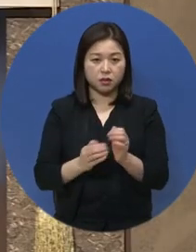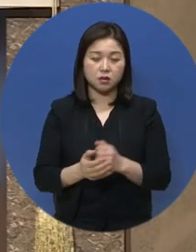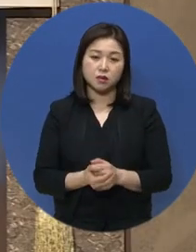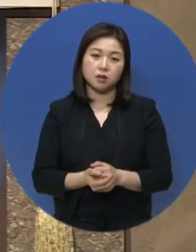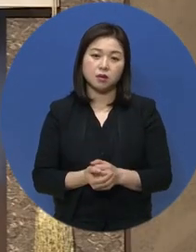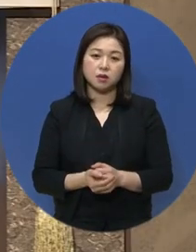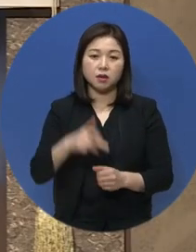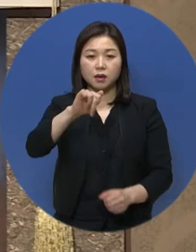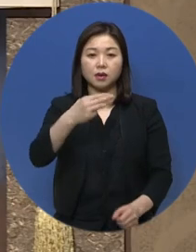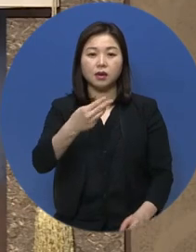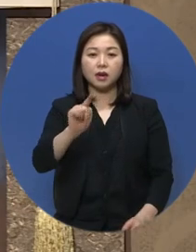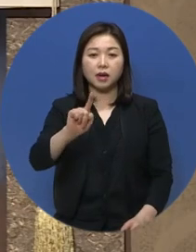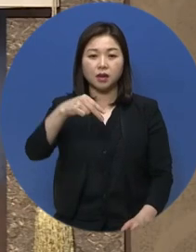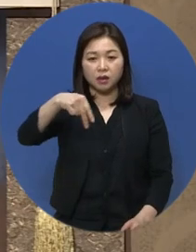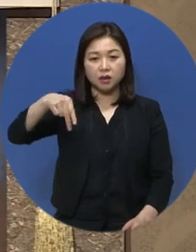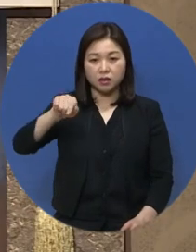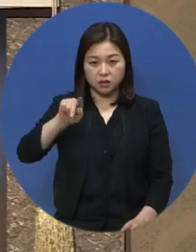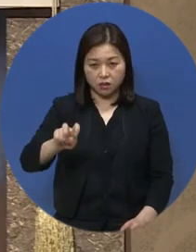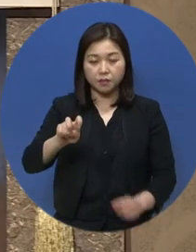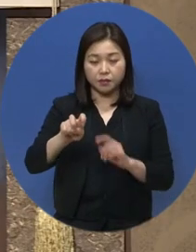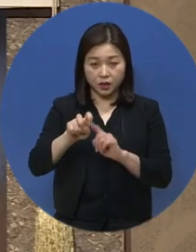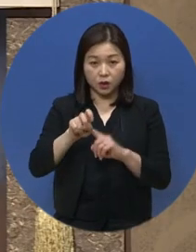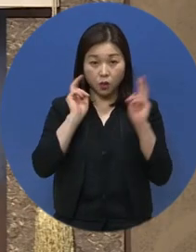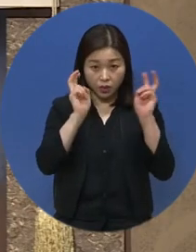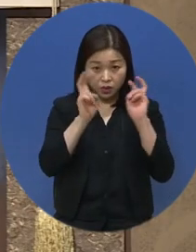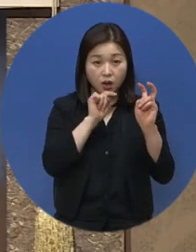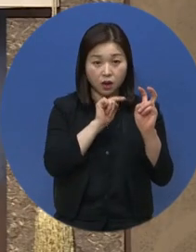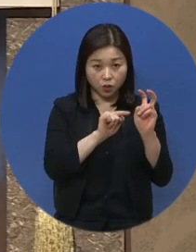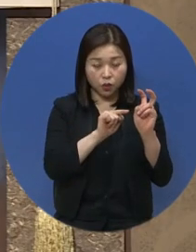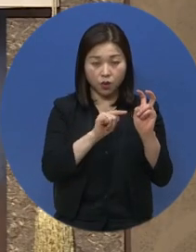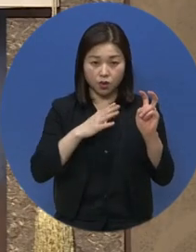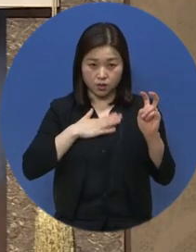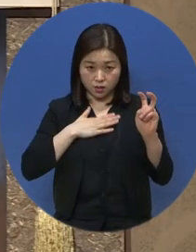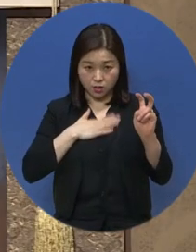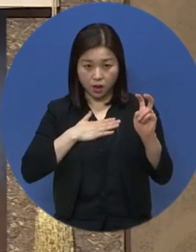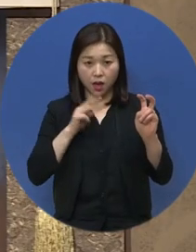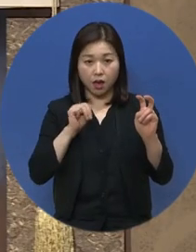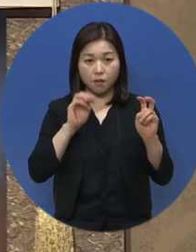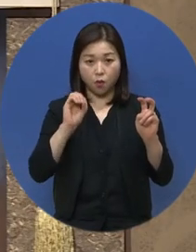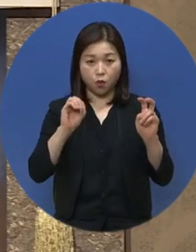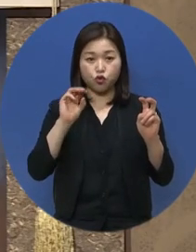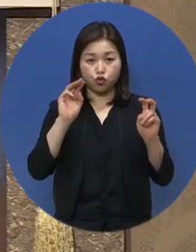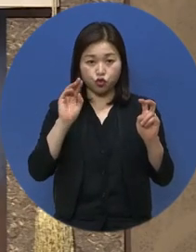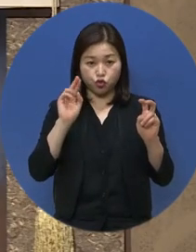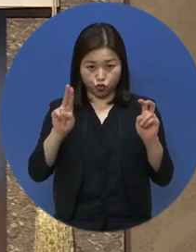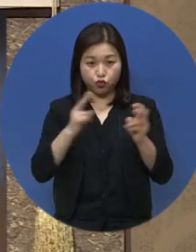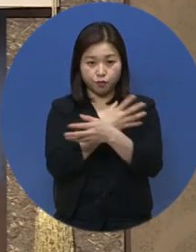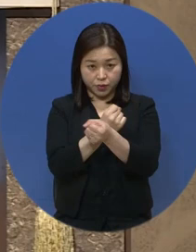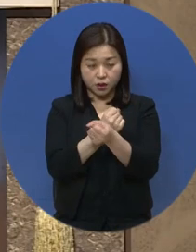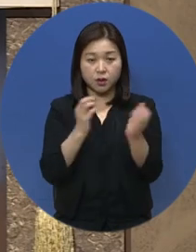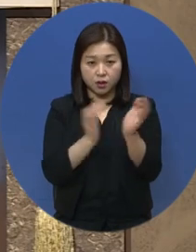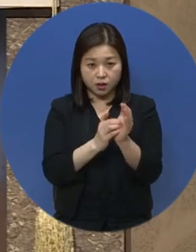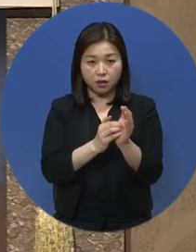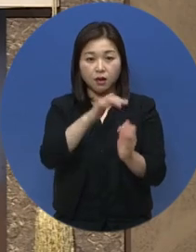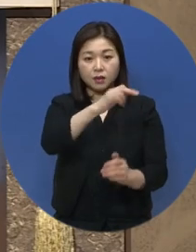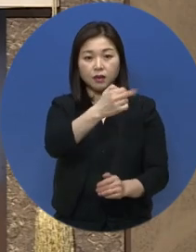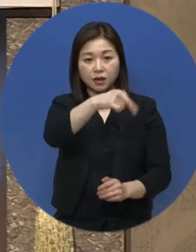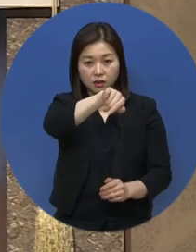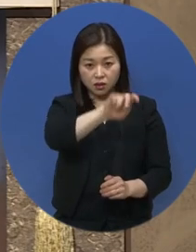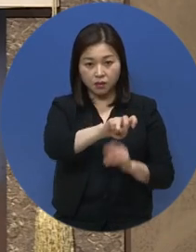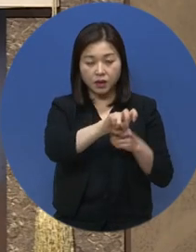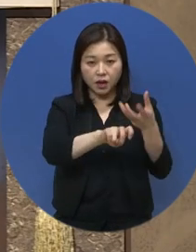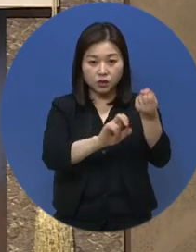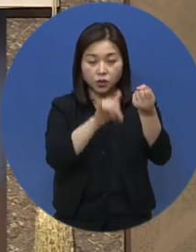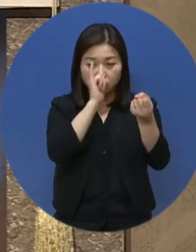모르겠지만 클라썸이라고 하는 네. 그 기업하고 우리가 MOU를 해서 예. 클라썸이 가지고 있는 교육 컨텐츠들이랑 또 이